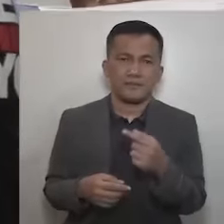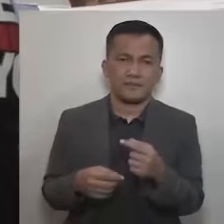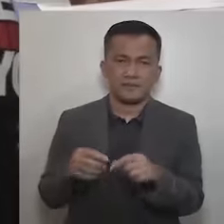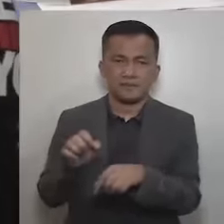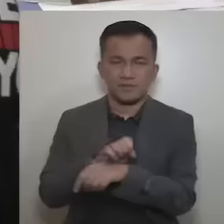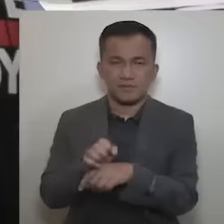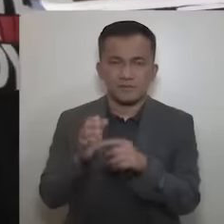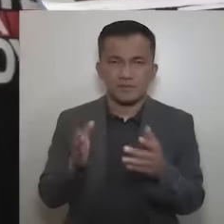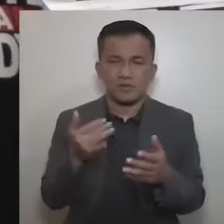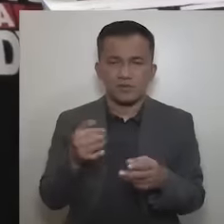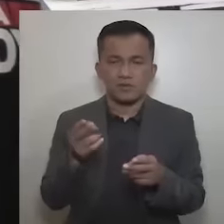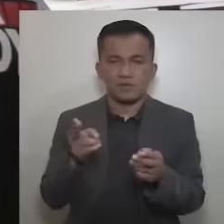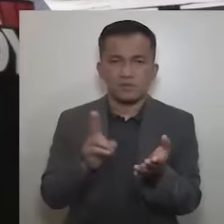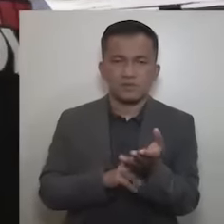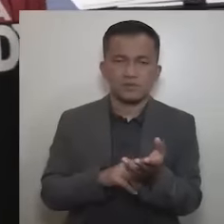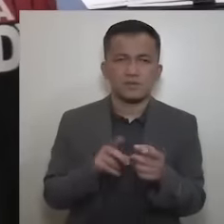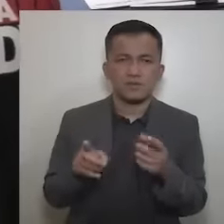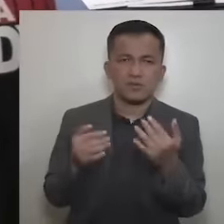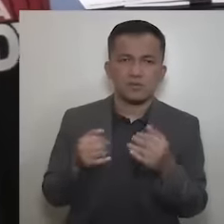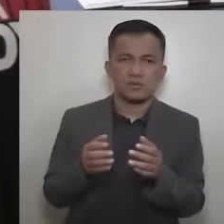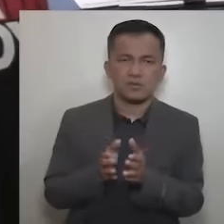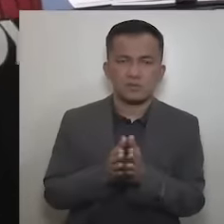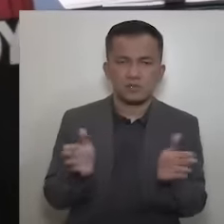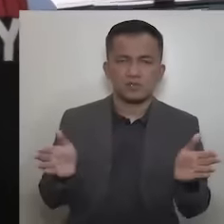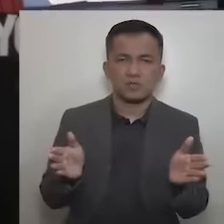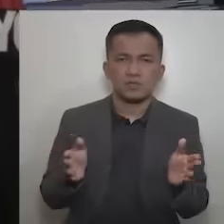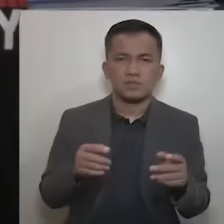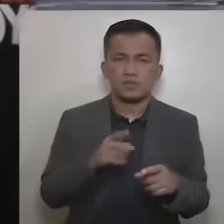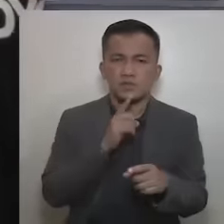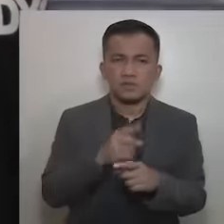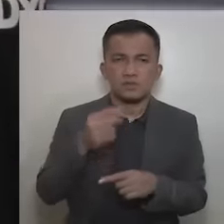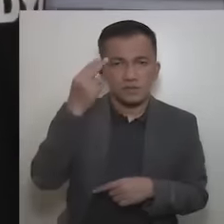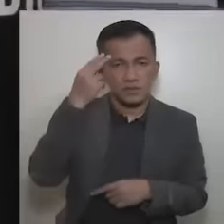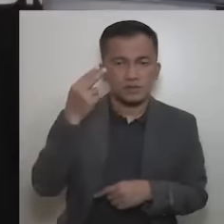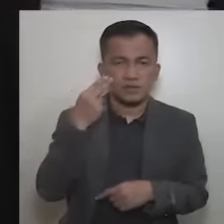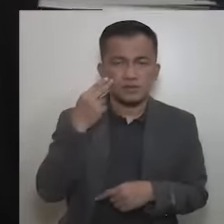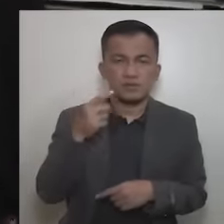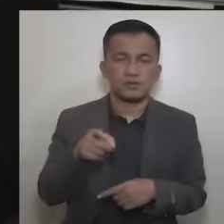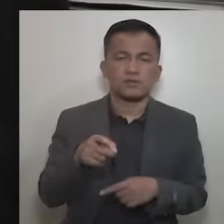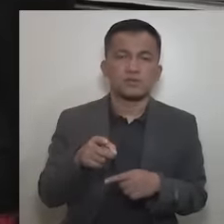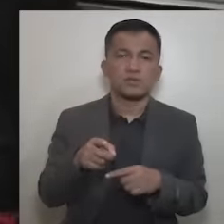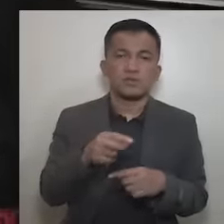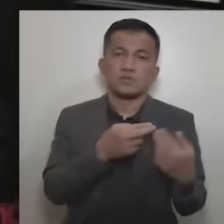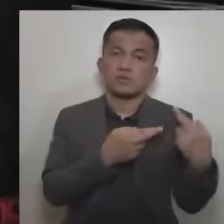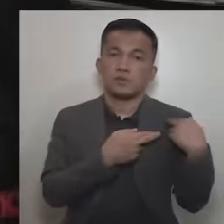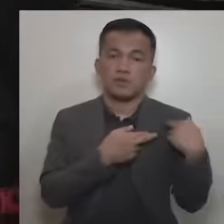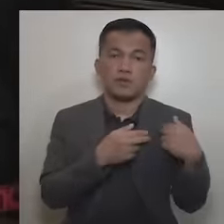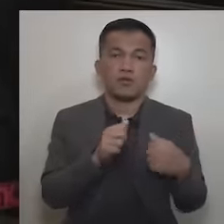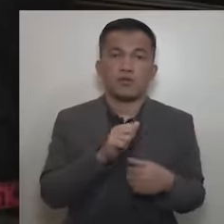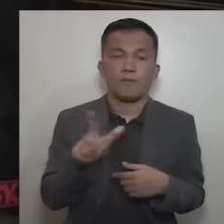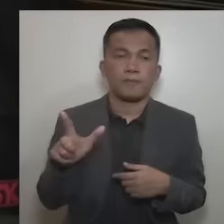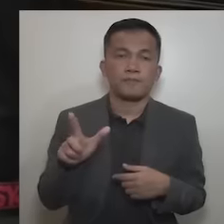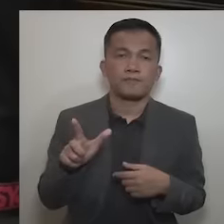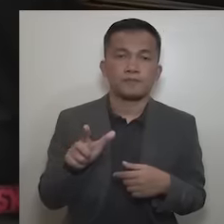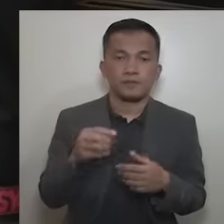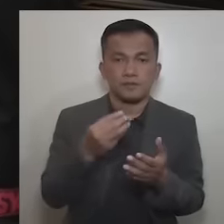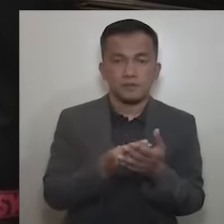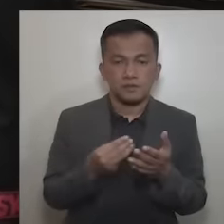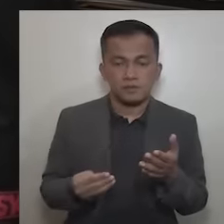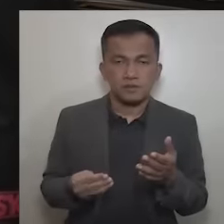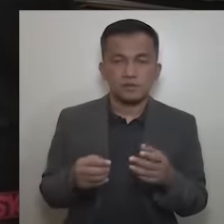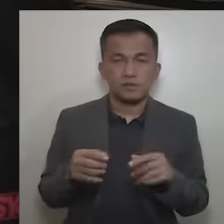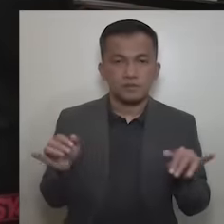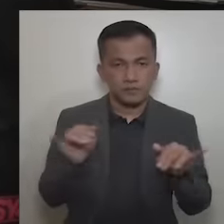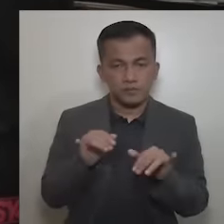Sa mga empleyado pinapapirmahan? Yung general rule naman nga, it's really the head who is still in charge of all the